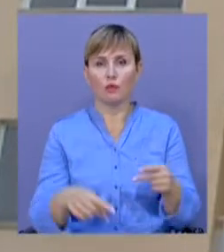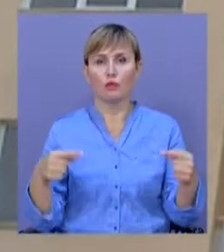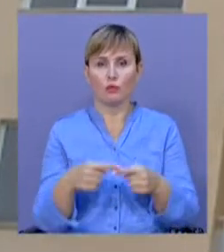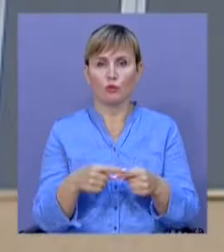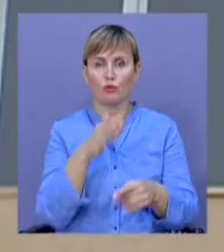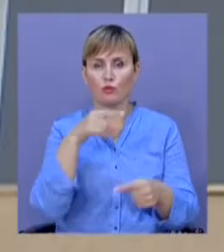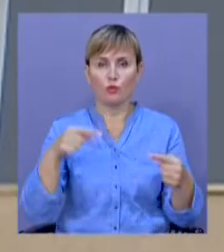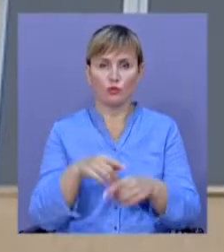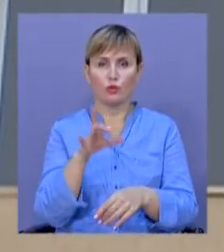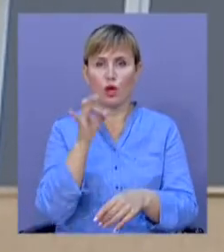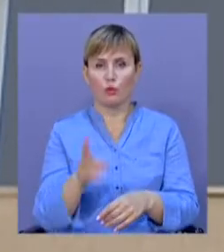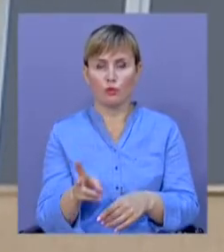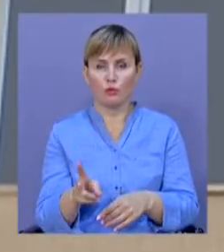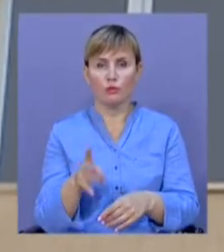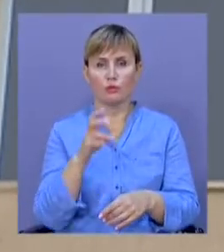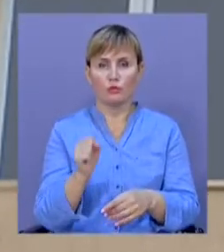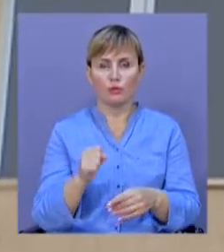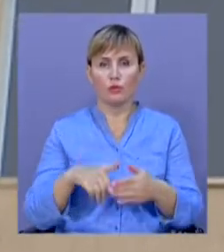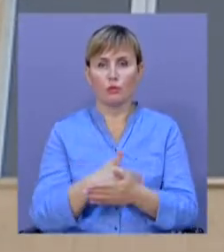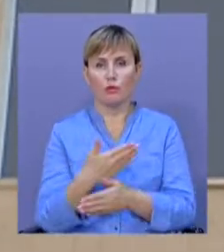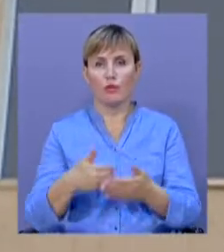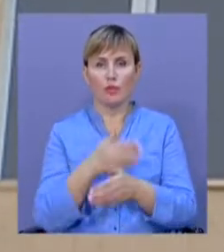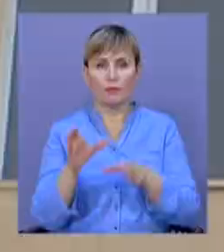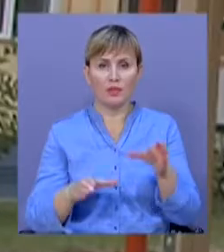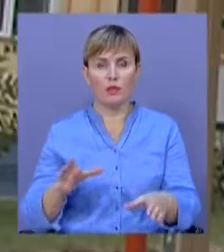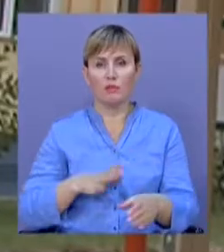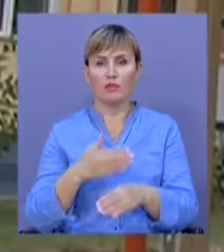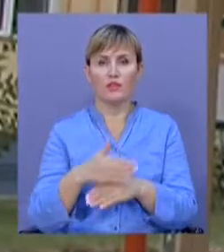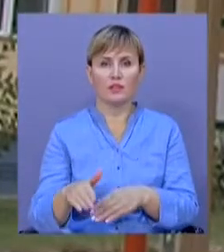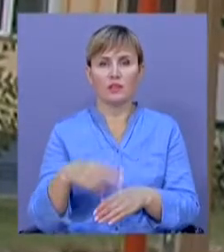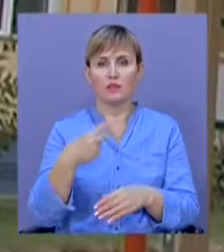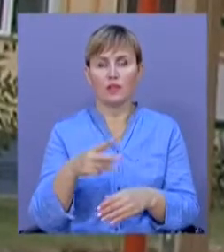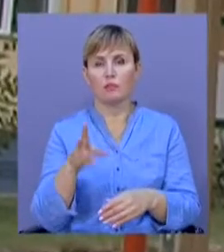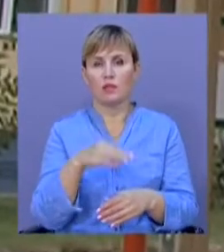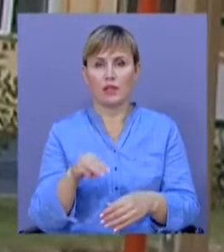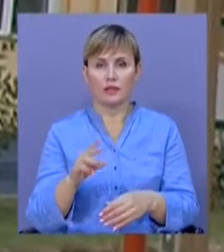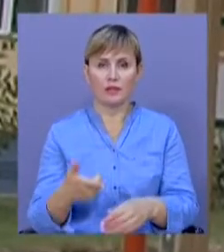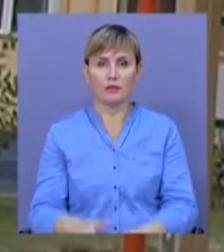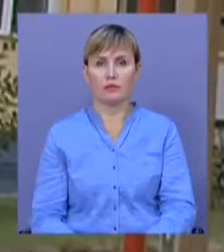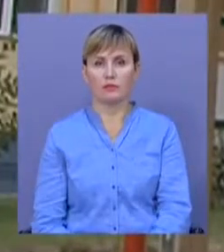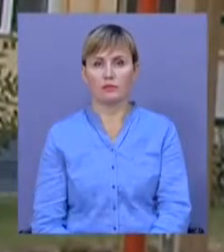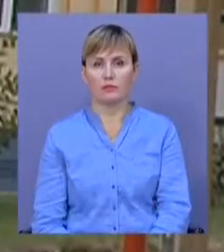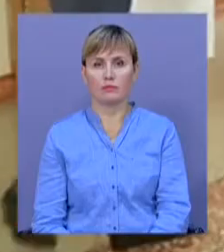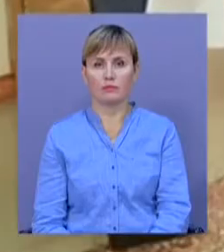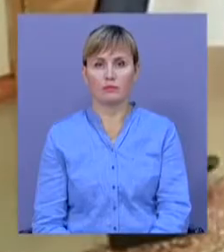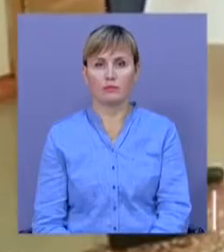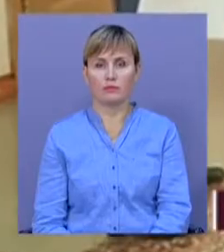точно в указанные сроки. На прокладку новых теплосетей было выделено 20 миллиардов тенге.